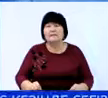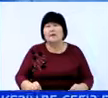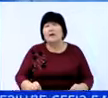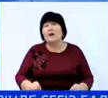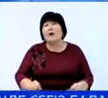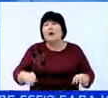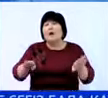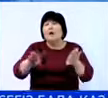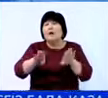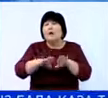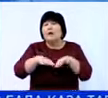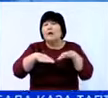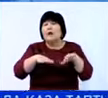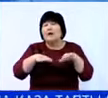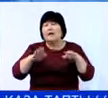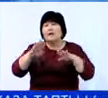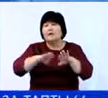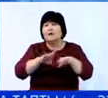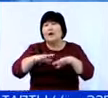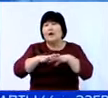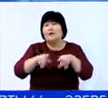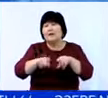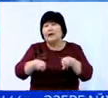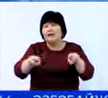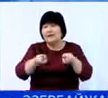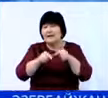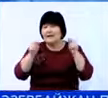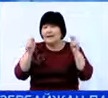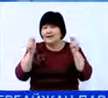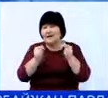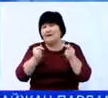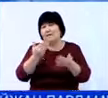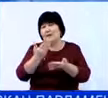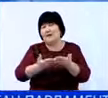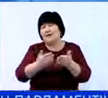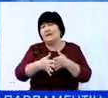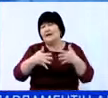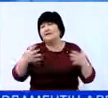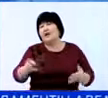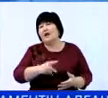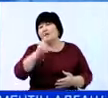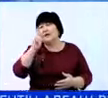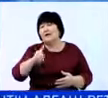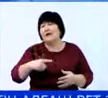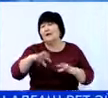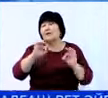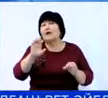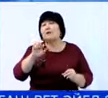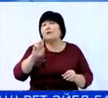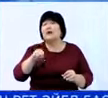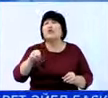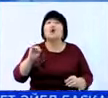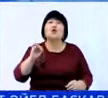Құрақ құрау тұнып тұрған математика дерсіз. Келесі сюжетіміз дәлдікпен, теңдікпен шалқар шабыт ала білген Смер Бейбайша Юсупова